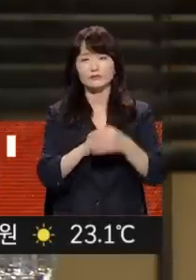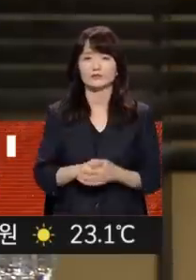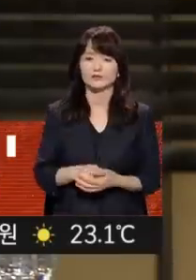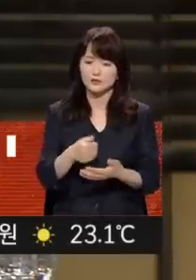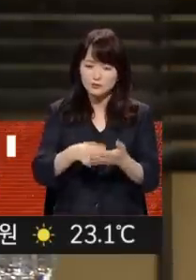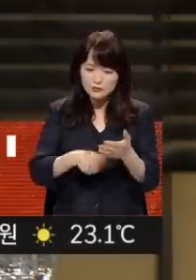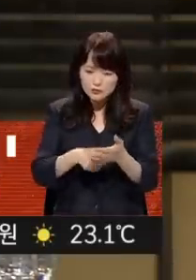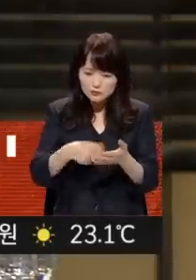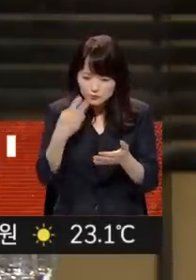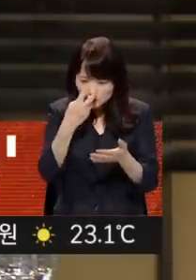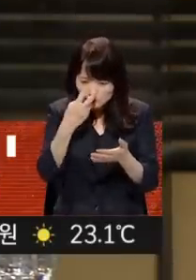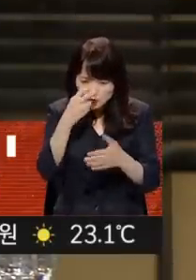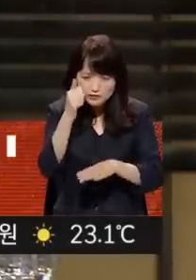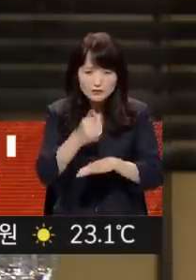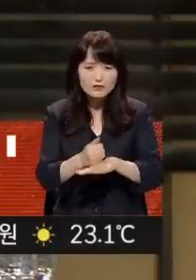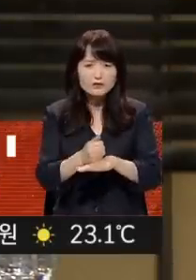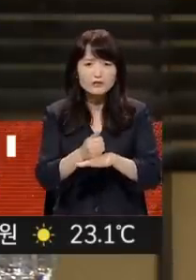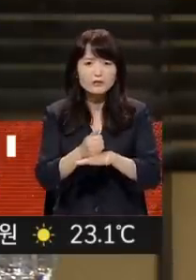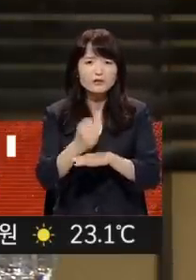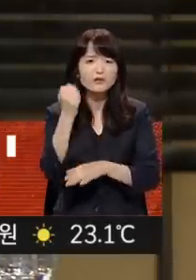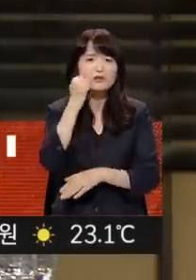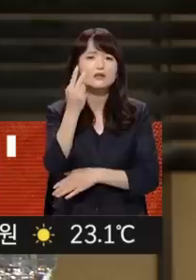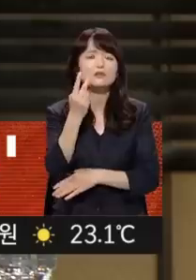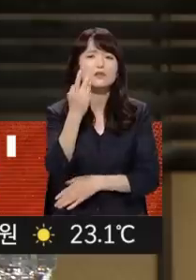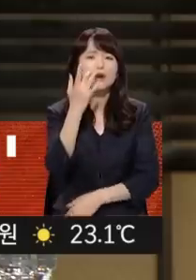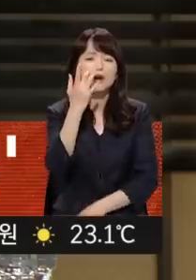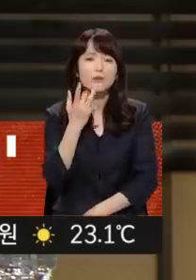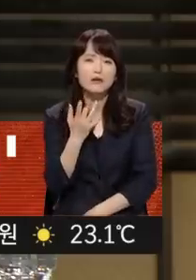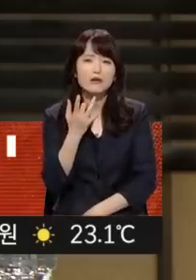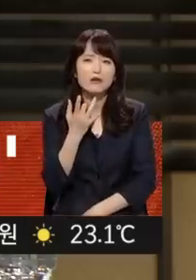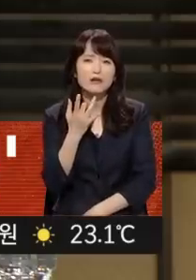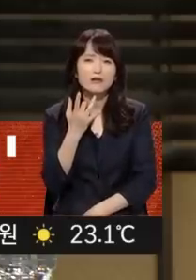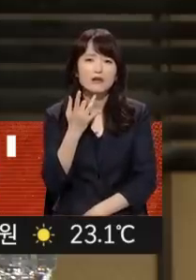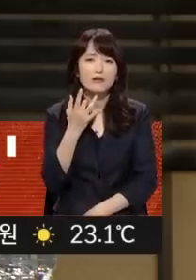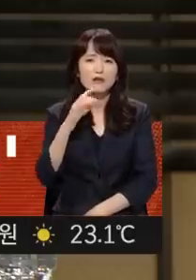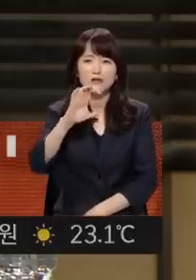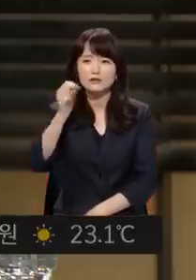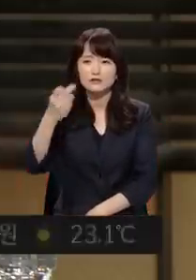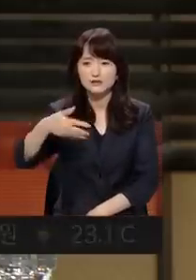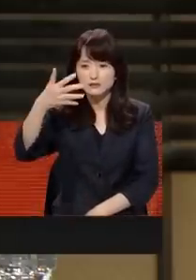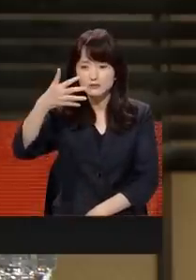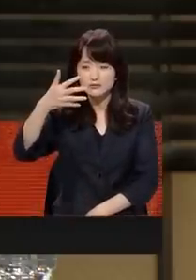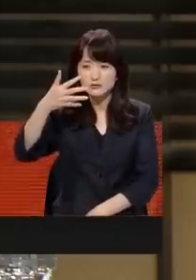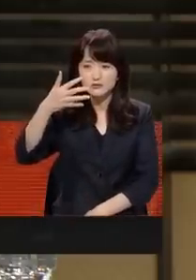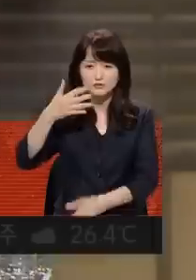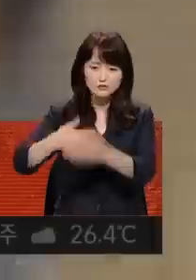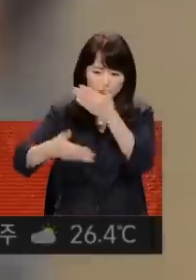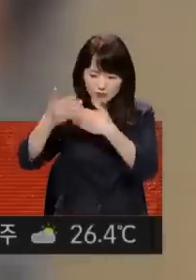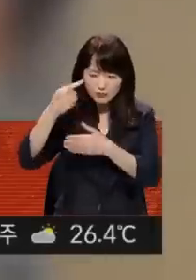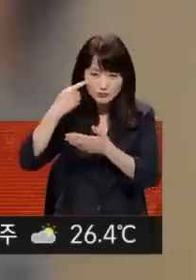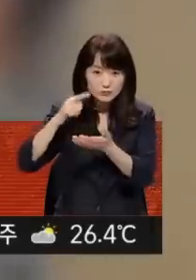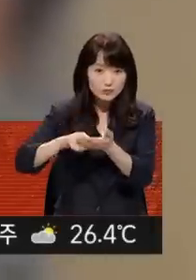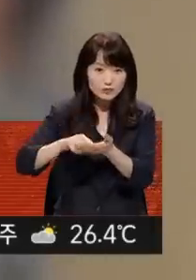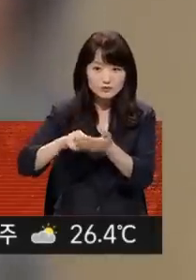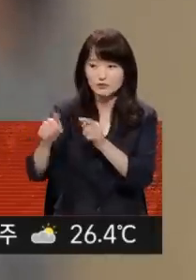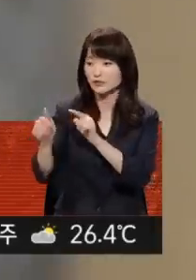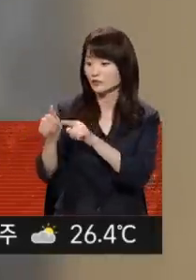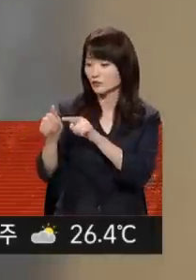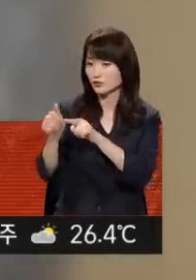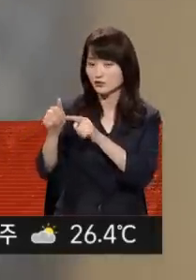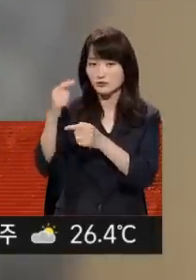관리를 하다 보니까 땅콩과자 두 개가 딱 비어서 cctv를 돌려봤더니 바로 저분이었던 겁니다 근데 충격을 받았던